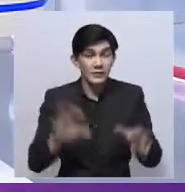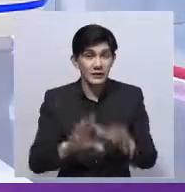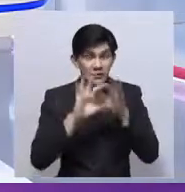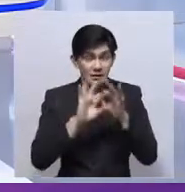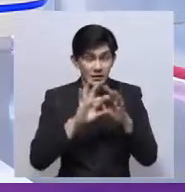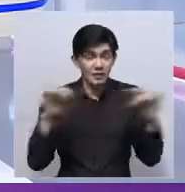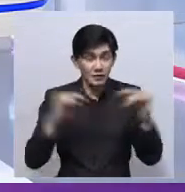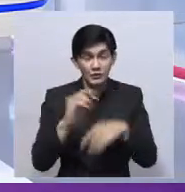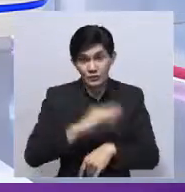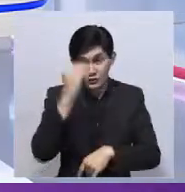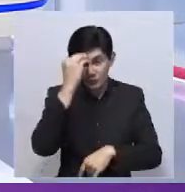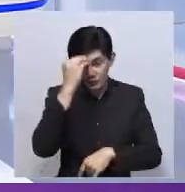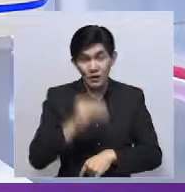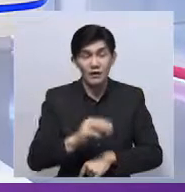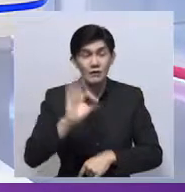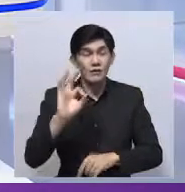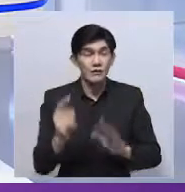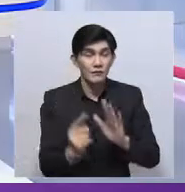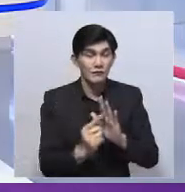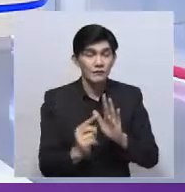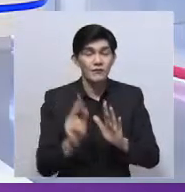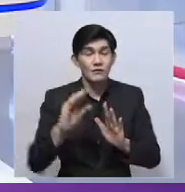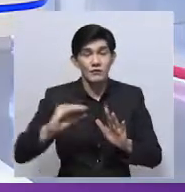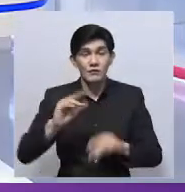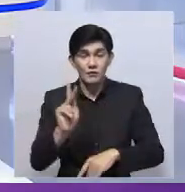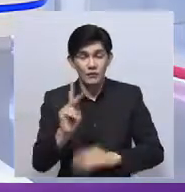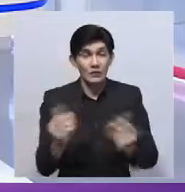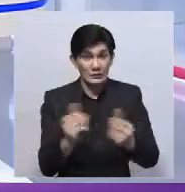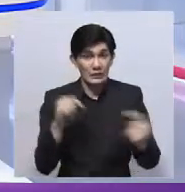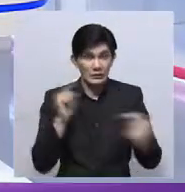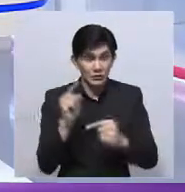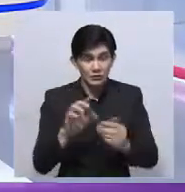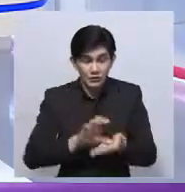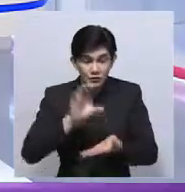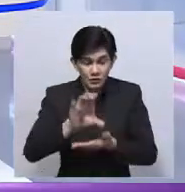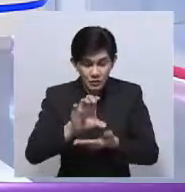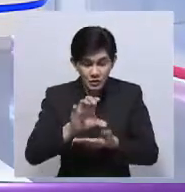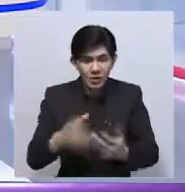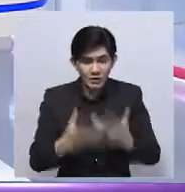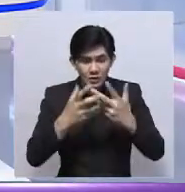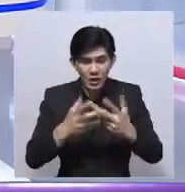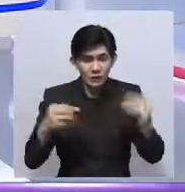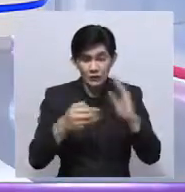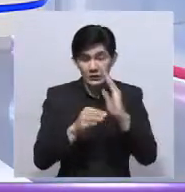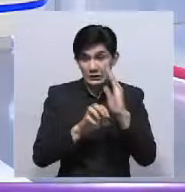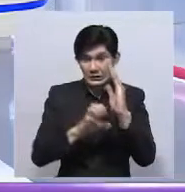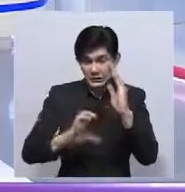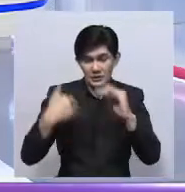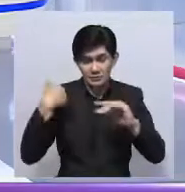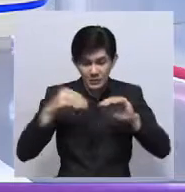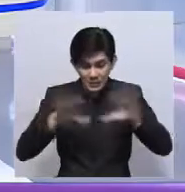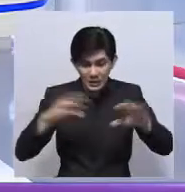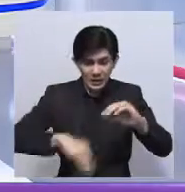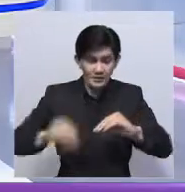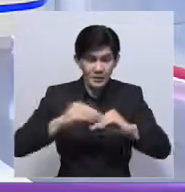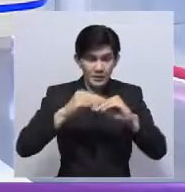จังหวัดฟุกุโอกะนะคะเพื่อที่จะเชิญชวนญี่ปุ่นเนี่ยมาขยายการลงทุนอุตสาหกรรมกลุ่มเป้าหมายโดยเฉพาะในพื้นที่ EEC นี่แหละเพราะว่าอีกหน่